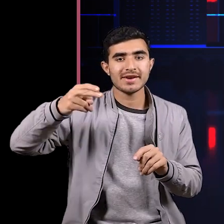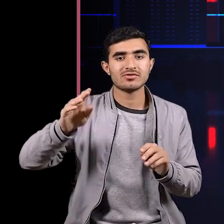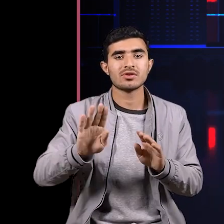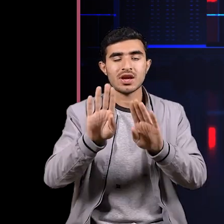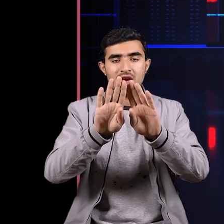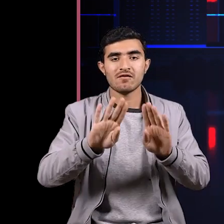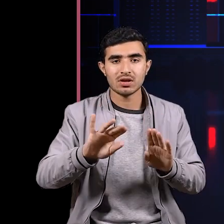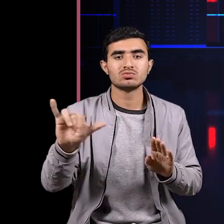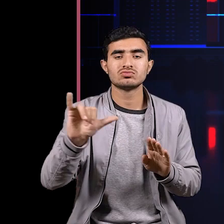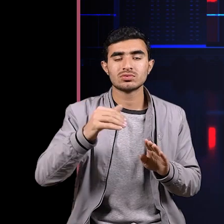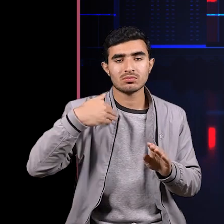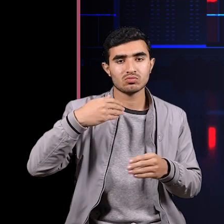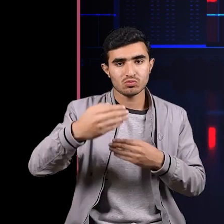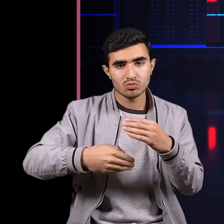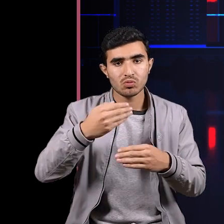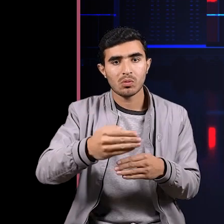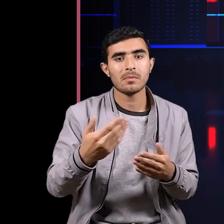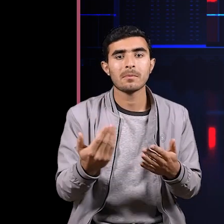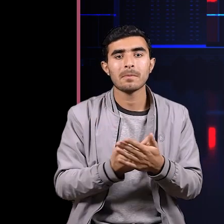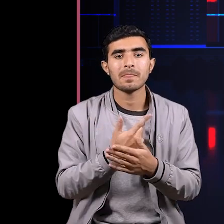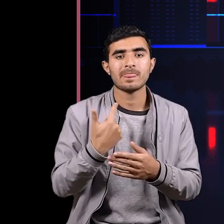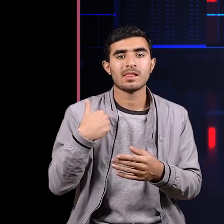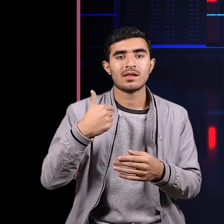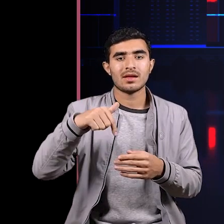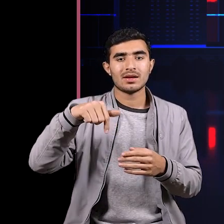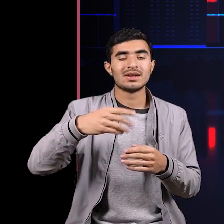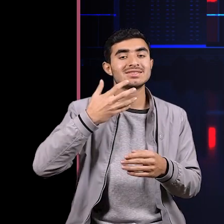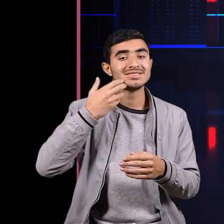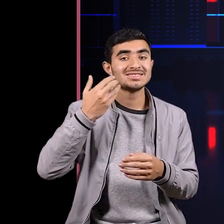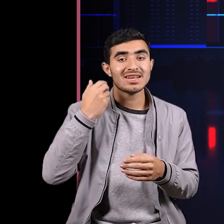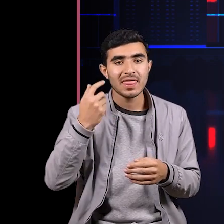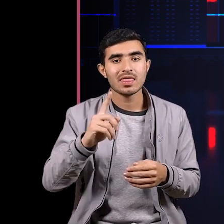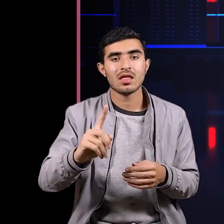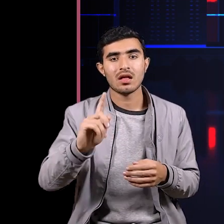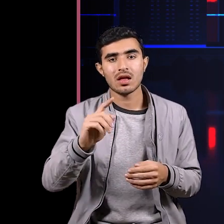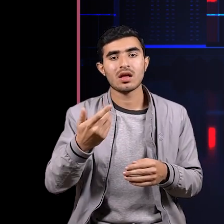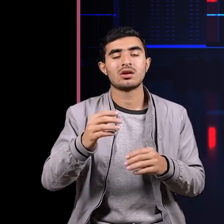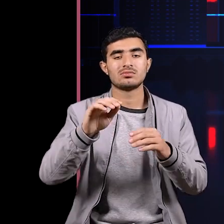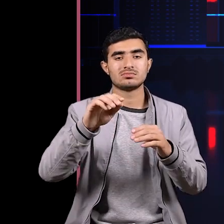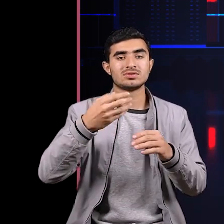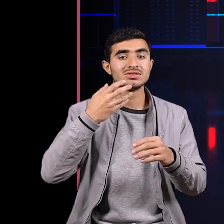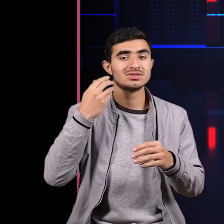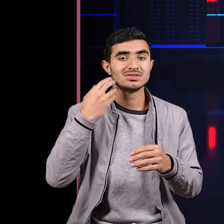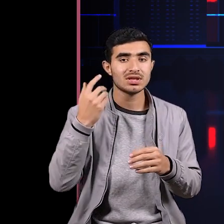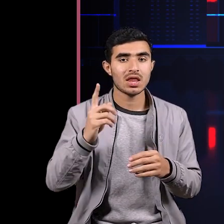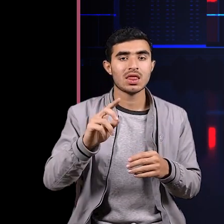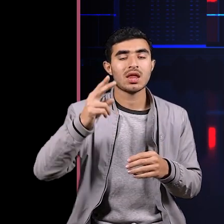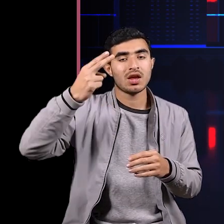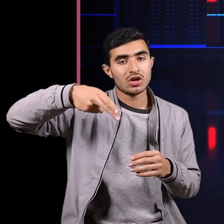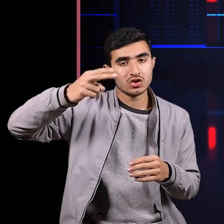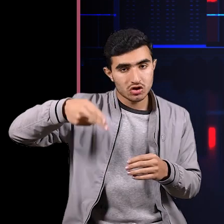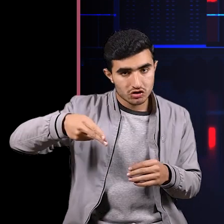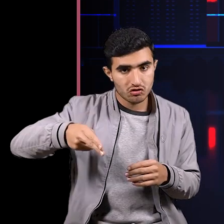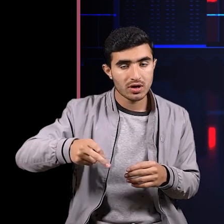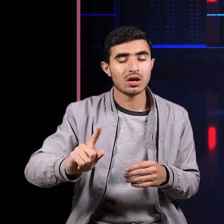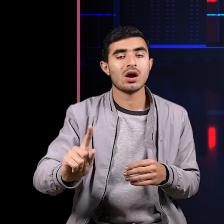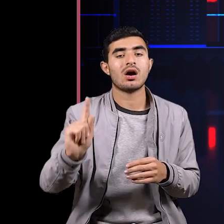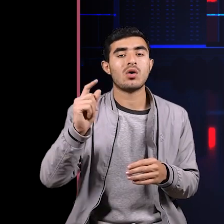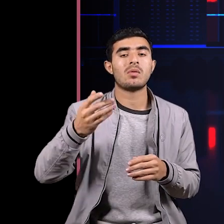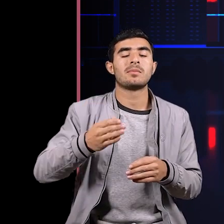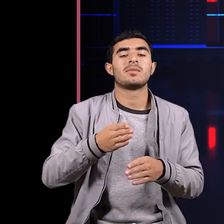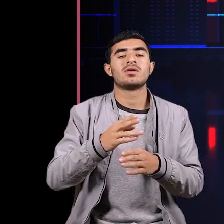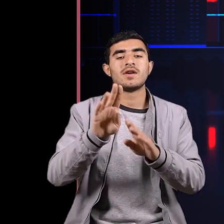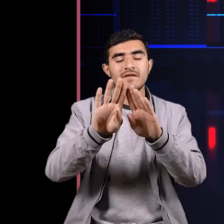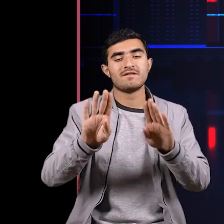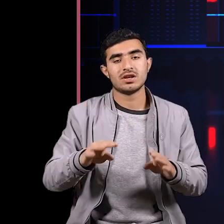फेस्टिवल होता है, वहीं बैठकर, वहाँ पर देखकर हमें ये जहन में आया, क्योंकि हमने जब कराची लिटरेचर फेस्टिवल विज़िट किया तो वहाँ पर